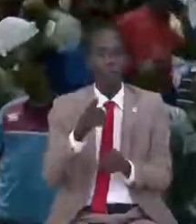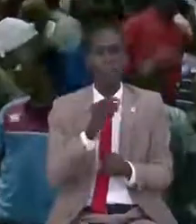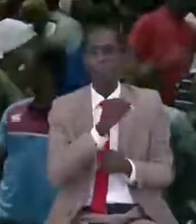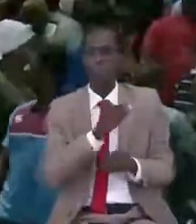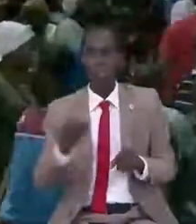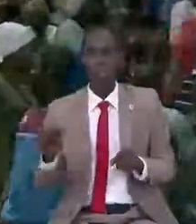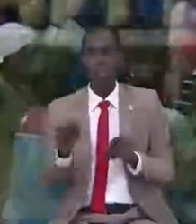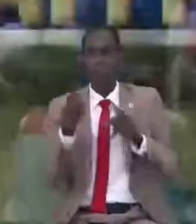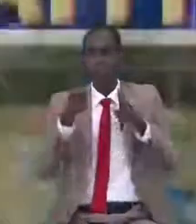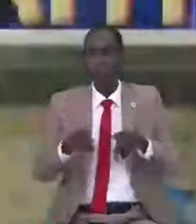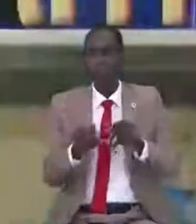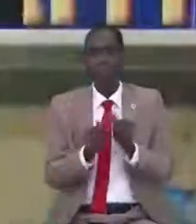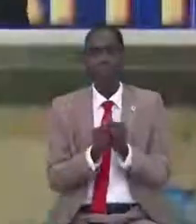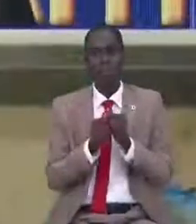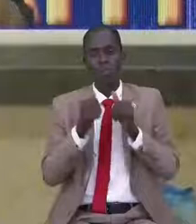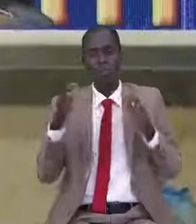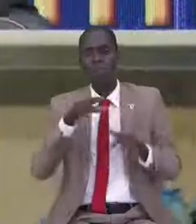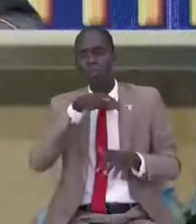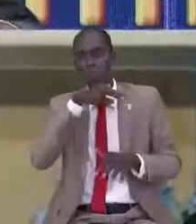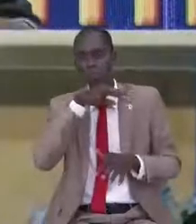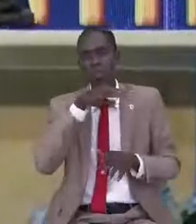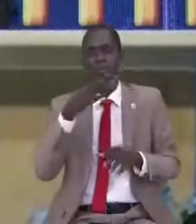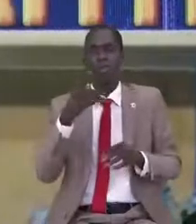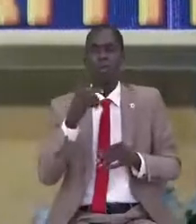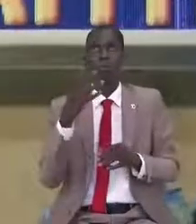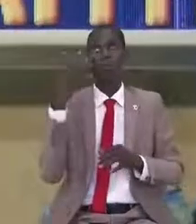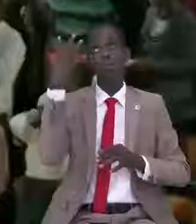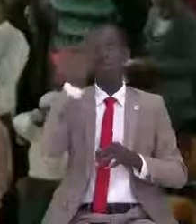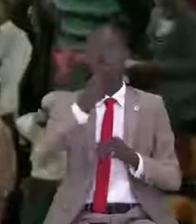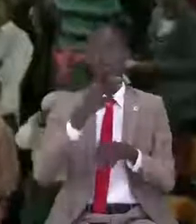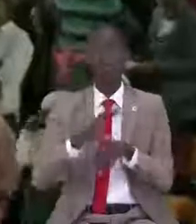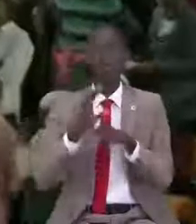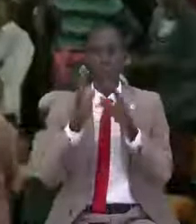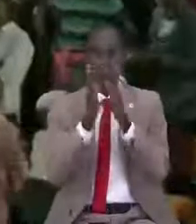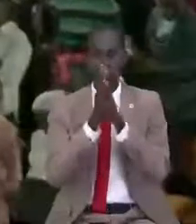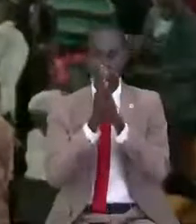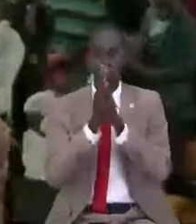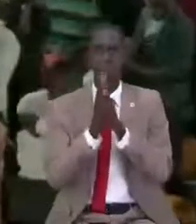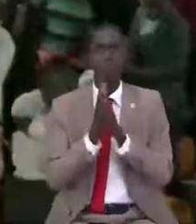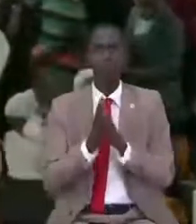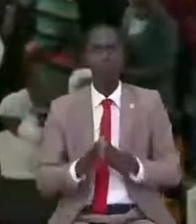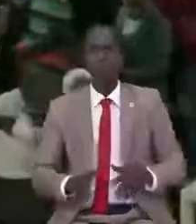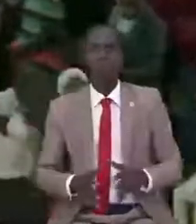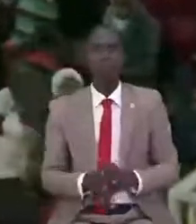vous rendre impeccable, de faire partie de l'Église glorieuse.